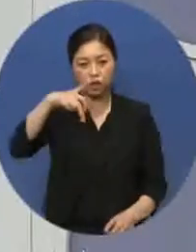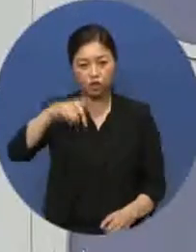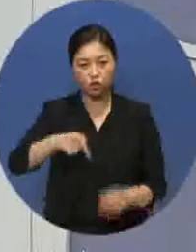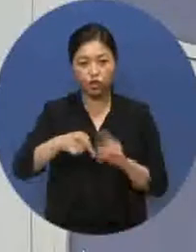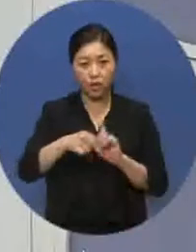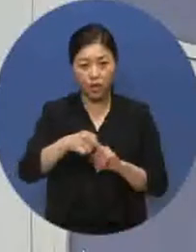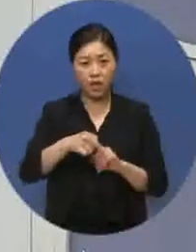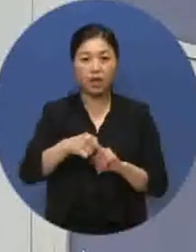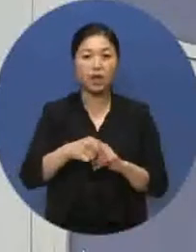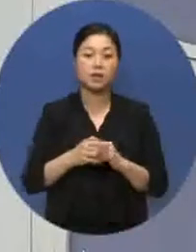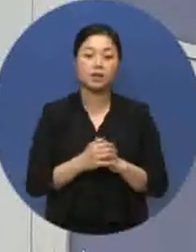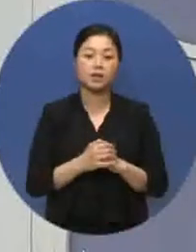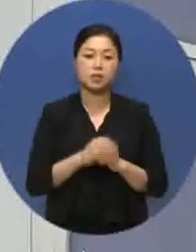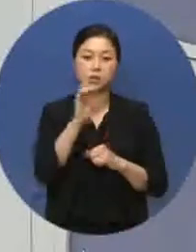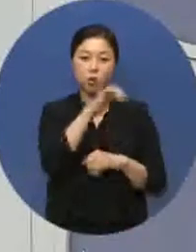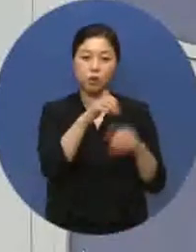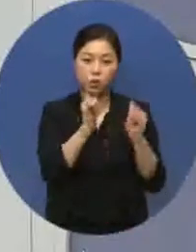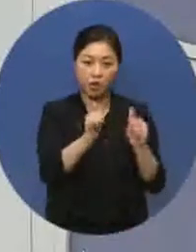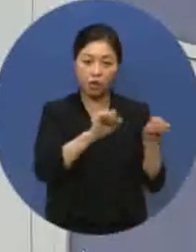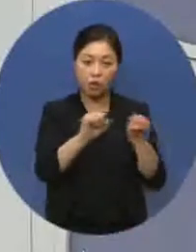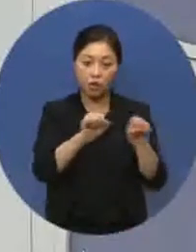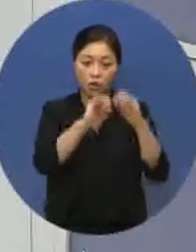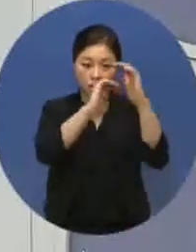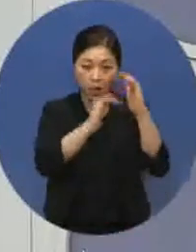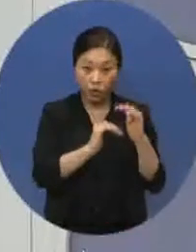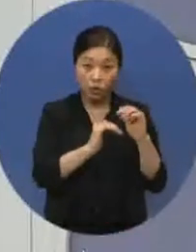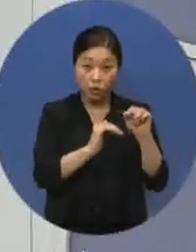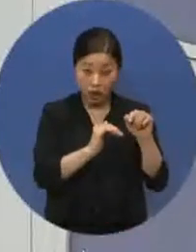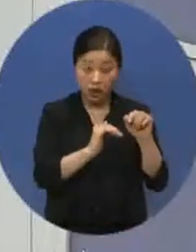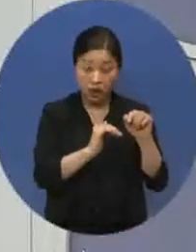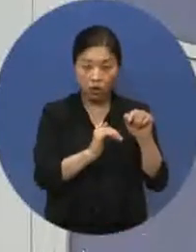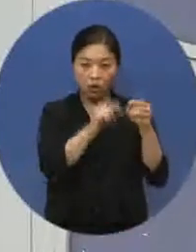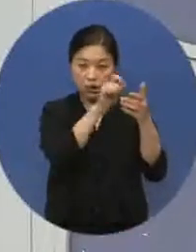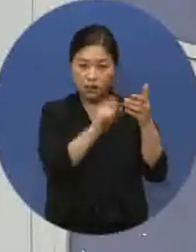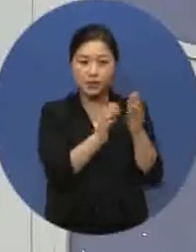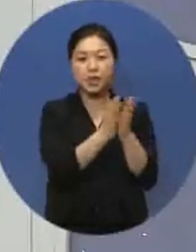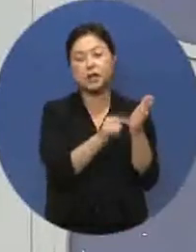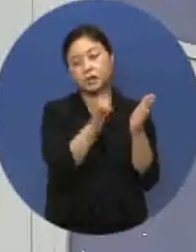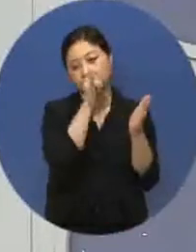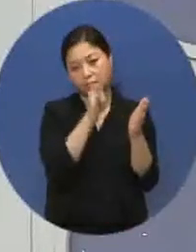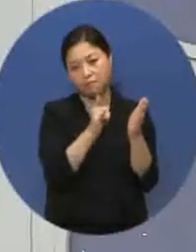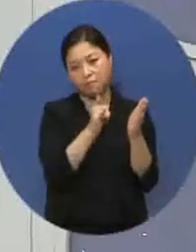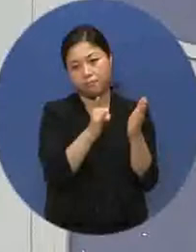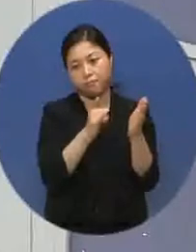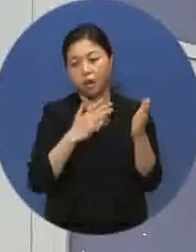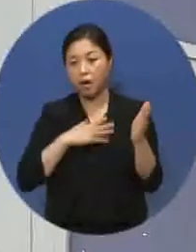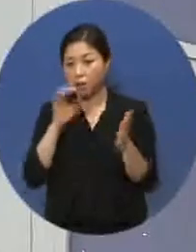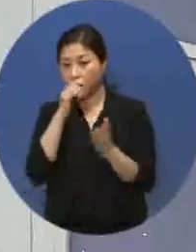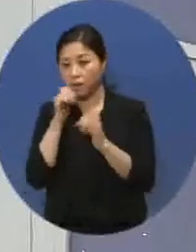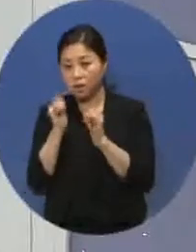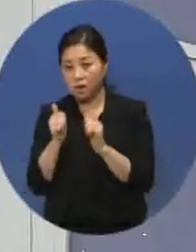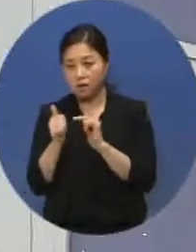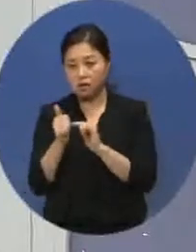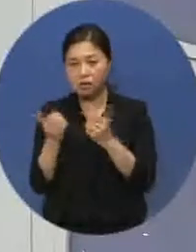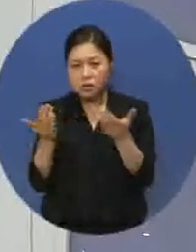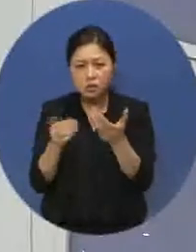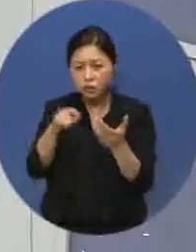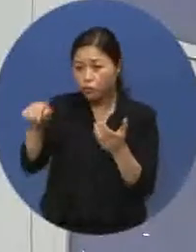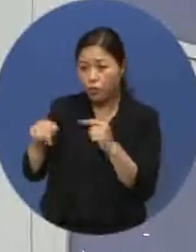대통령의 변호사로서의 활약상이 앞부분에 상당 부분 기재된 책이어서 그 당시 변호사라는 직업이 제 주변에